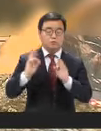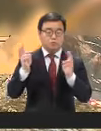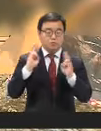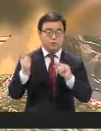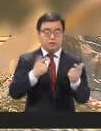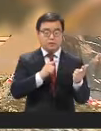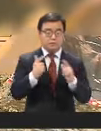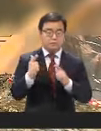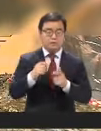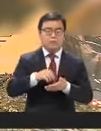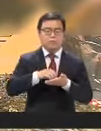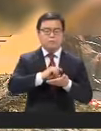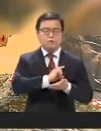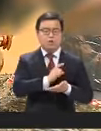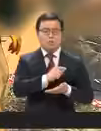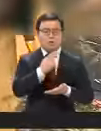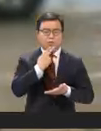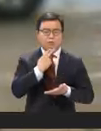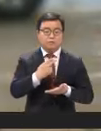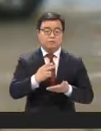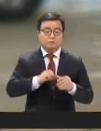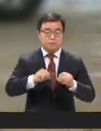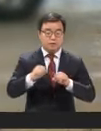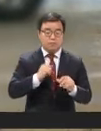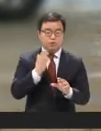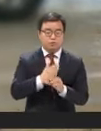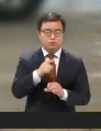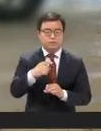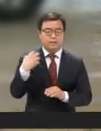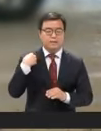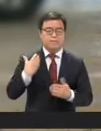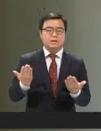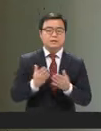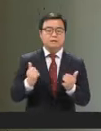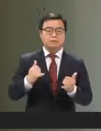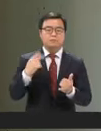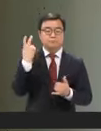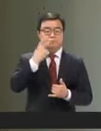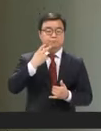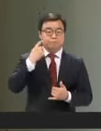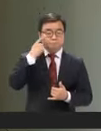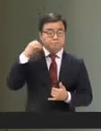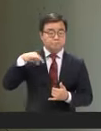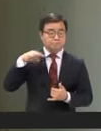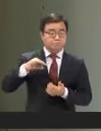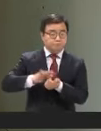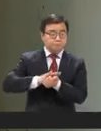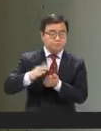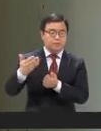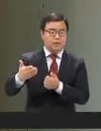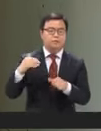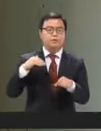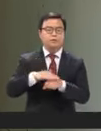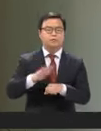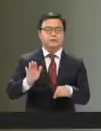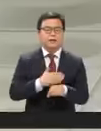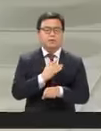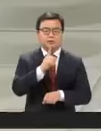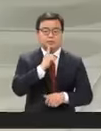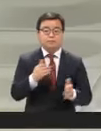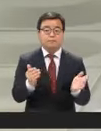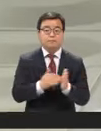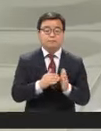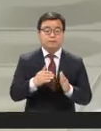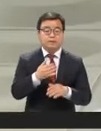업체에 하청을 맡겼는데도 담당 직원이 이를 묵인하는 등 관리 감독에 소홀했던 것으로 드러났습니다.